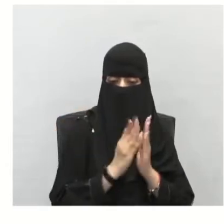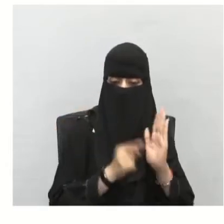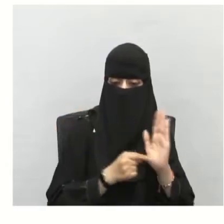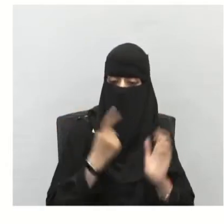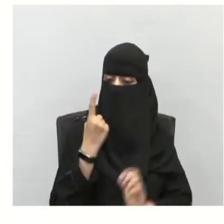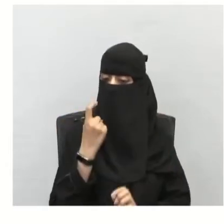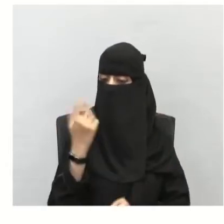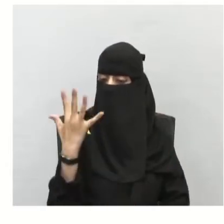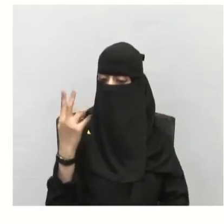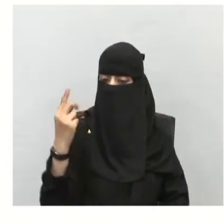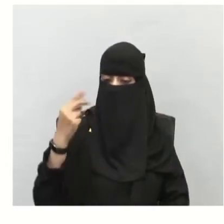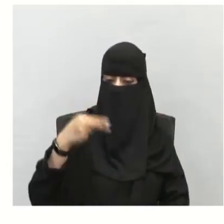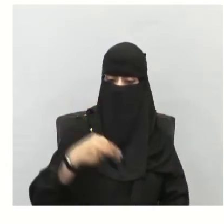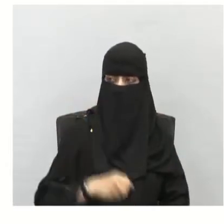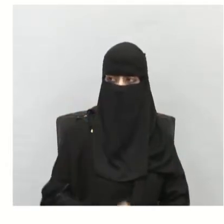125.